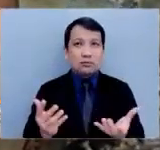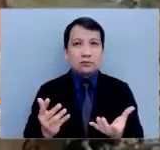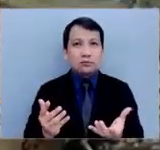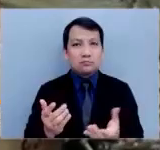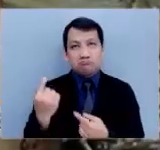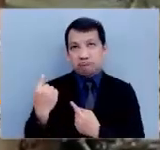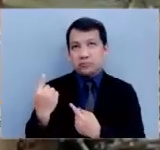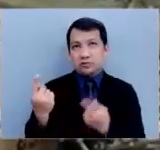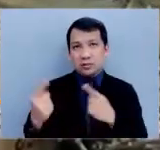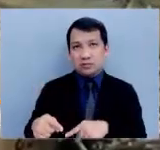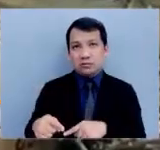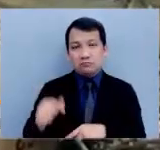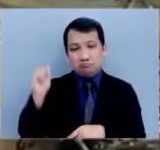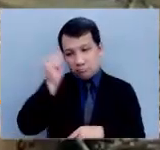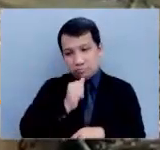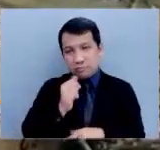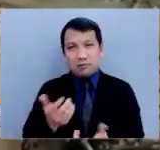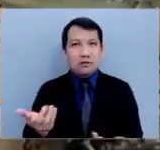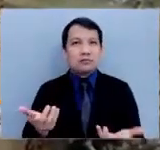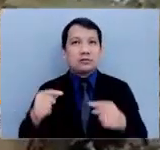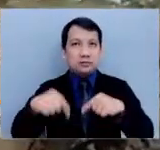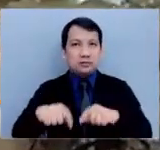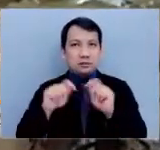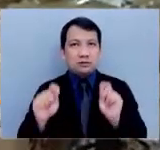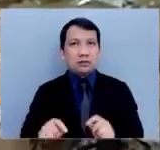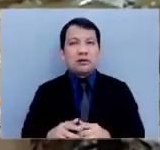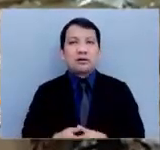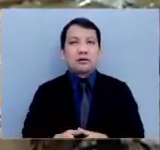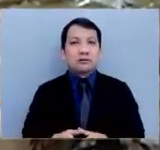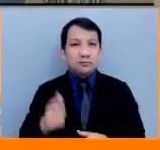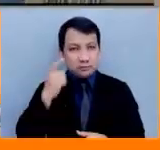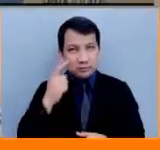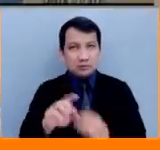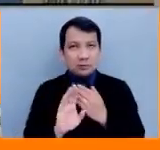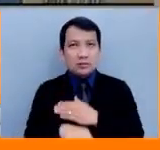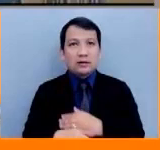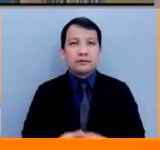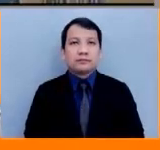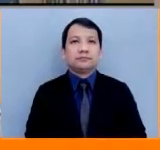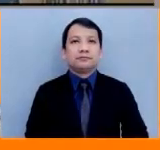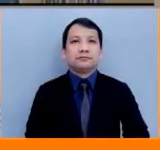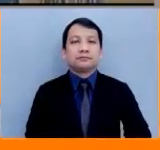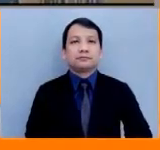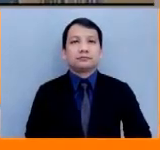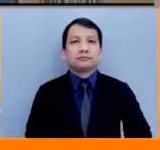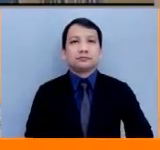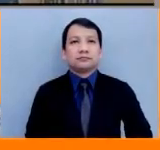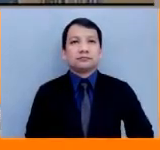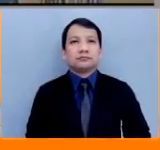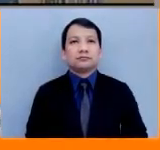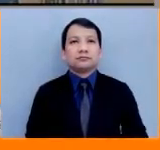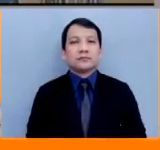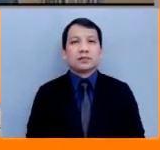mangyayari. Tiis-tiis muna dito sa terminal. Gretchen, balik sa iyo. Okay, maraming salamat sa update